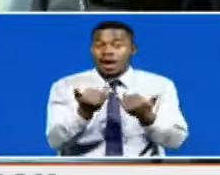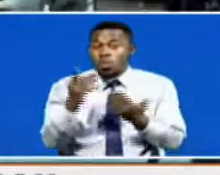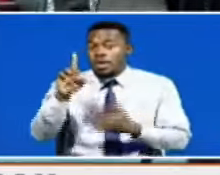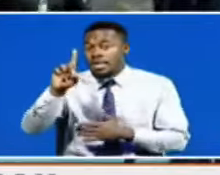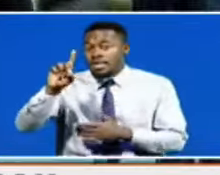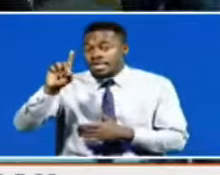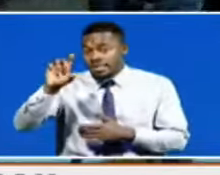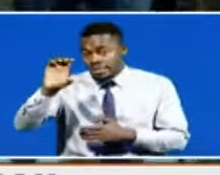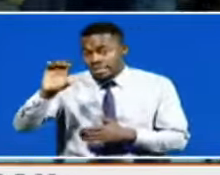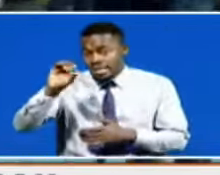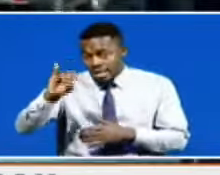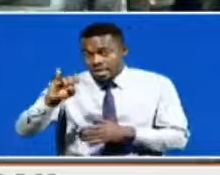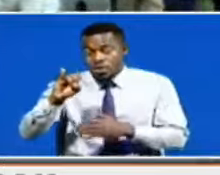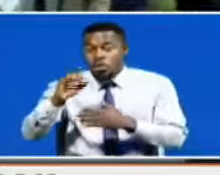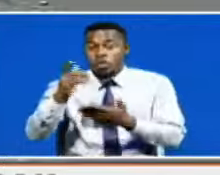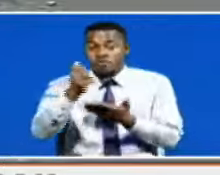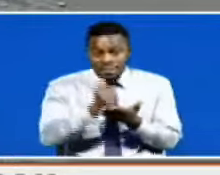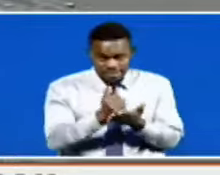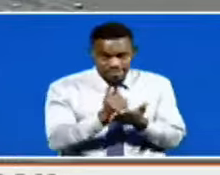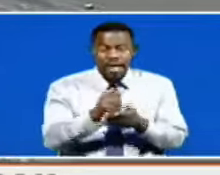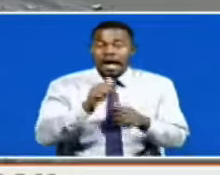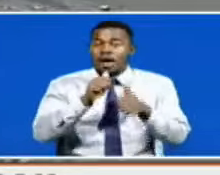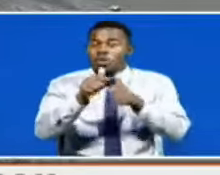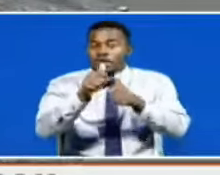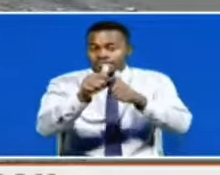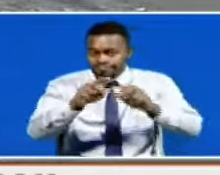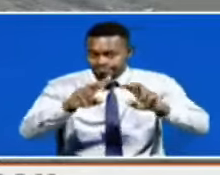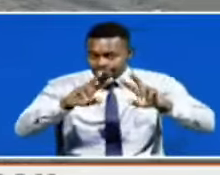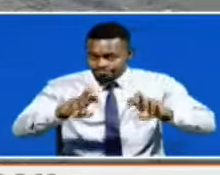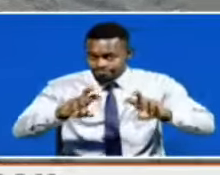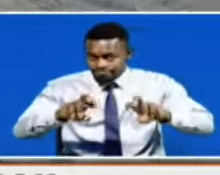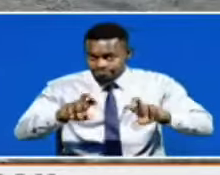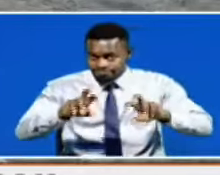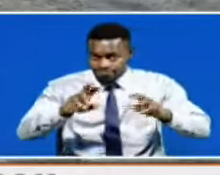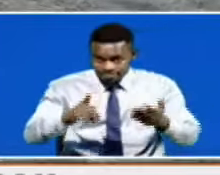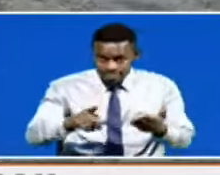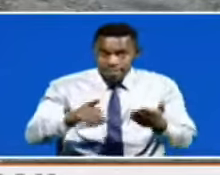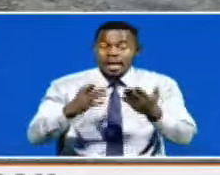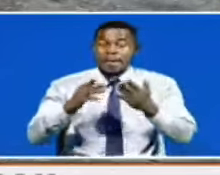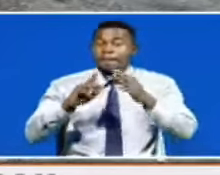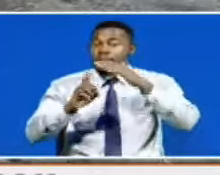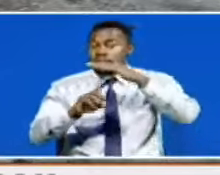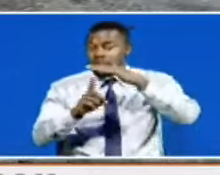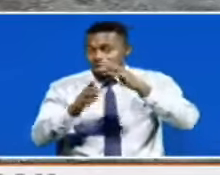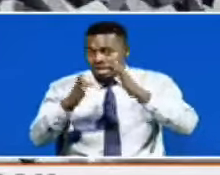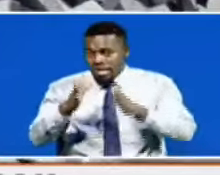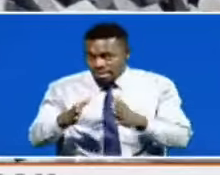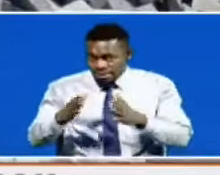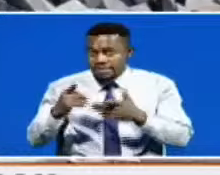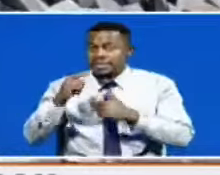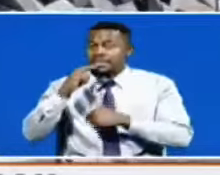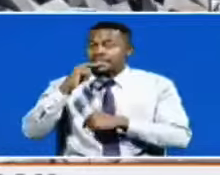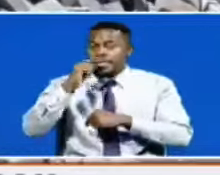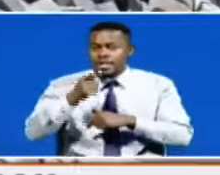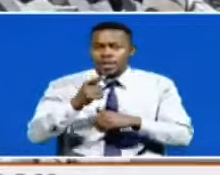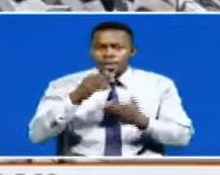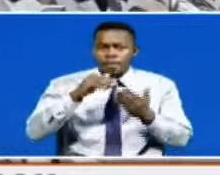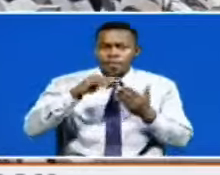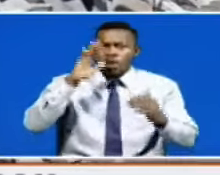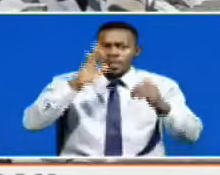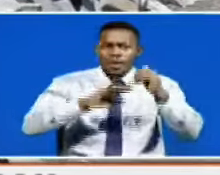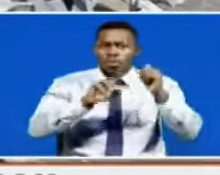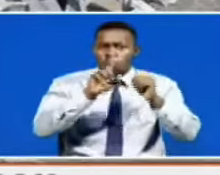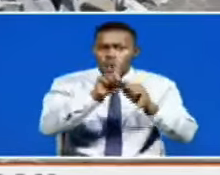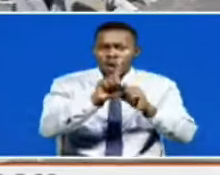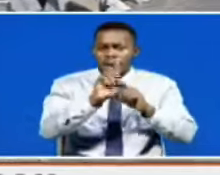Bungoma. Kulingana na uchunguzi, washukiwa waliongeza gharama ya mradi kutoka shilingi iliyoidhinishwa ya bilioni